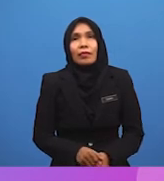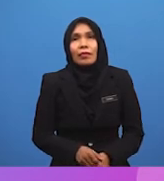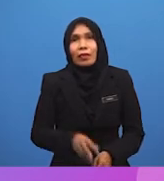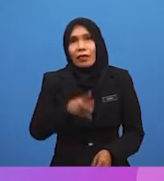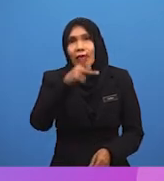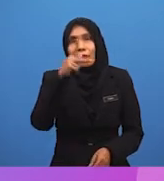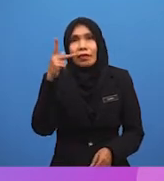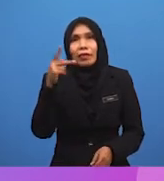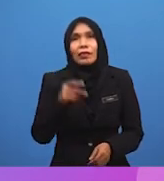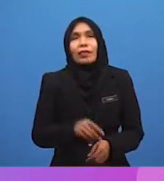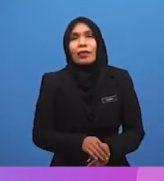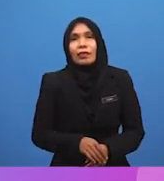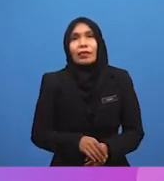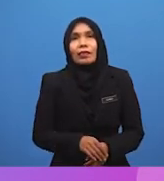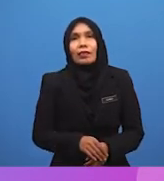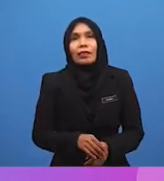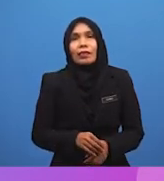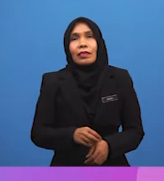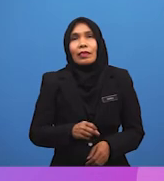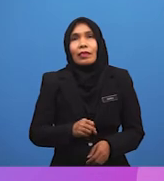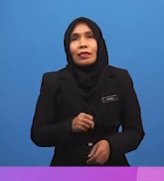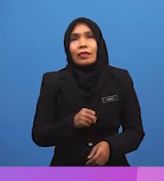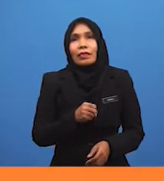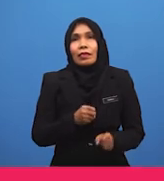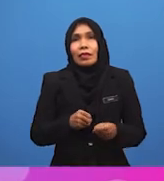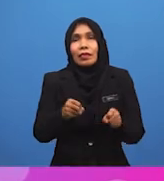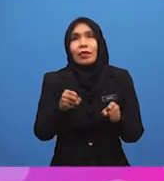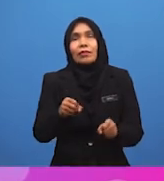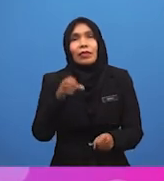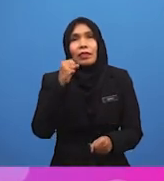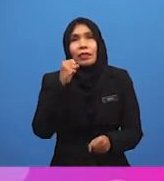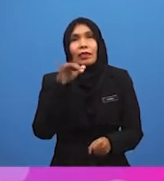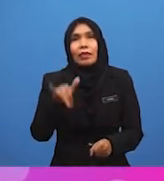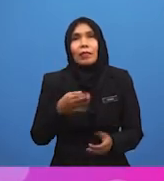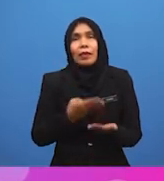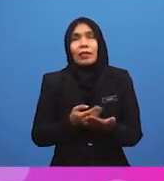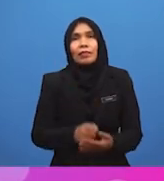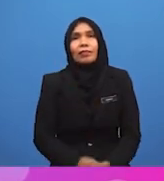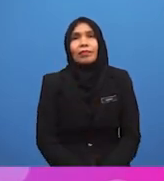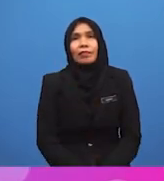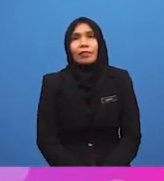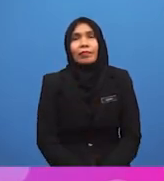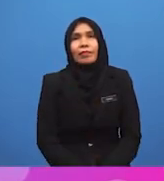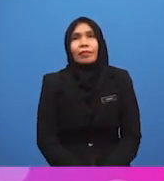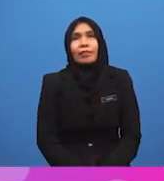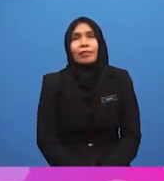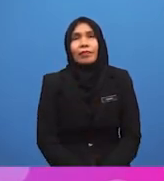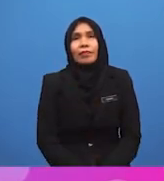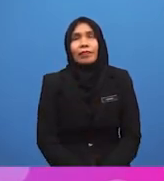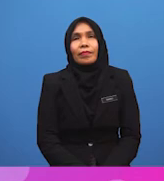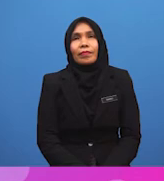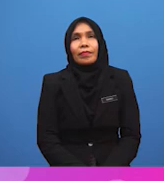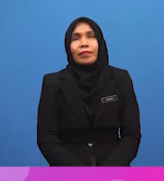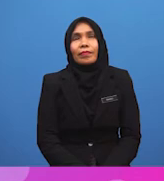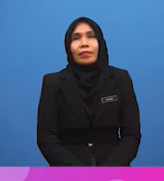murid-murid lain untuk mencontohi sikap Shalini. Baiklah, murid. Sudah tiba ke penghujung